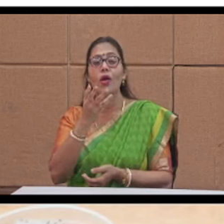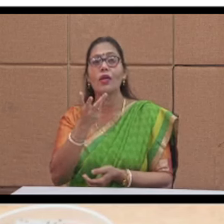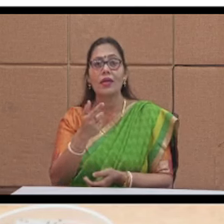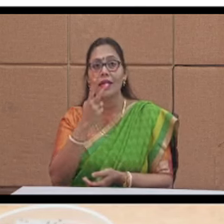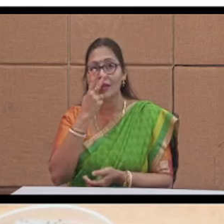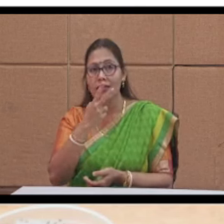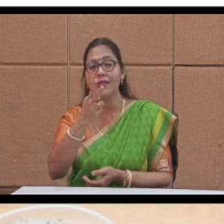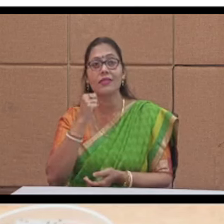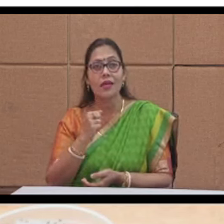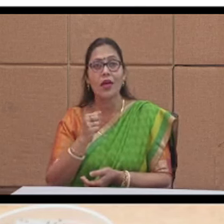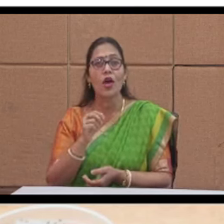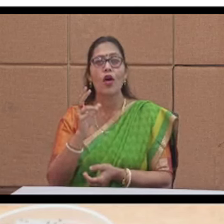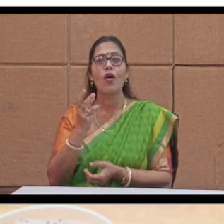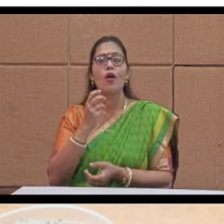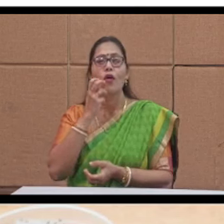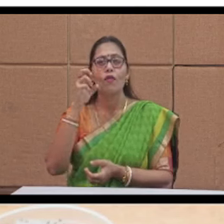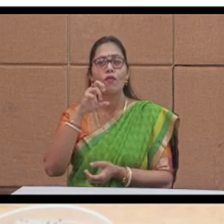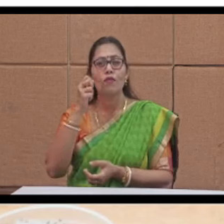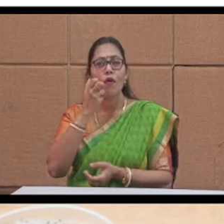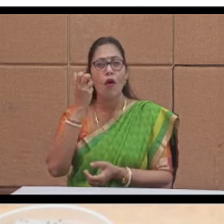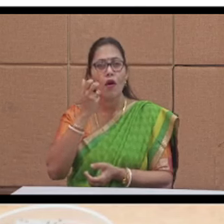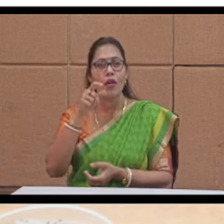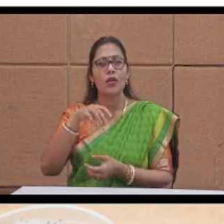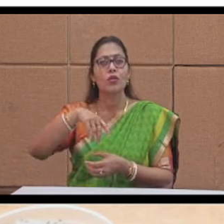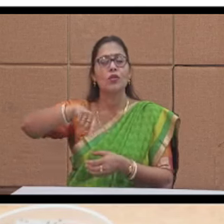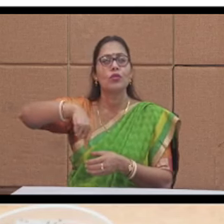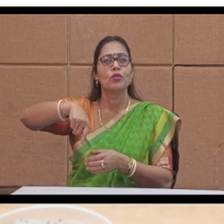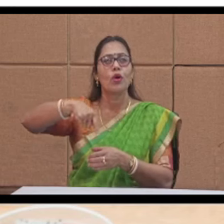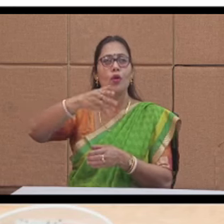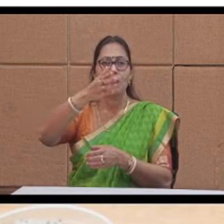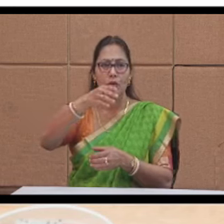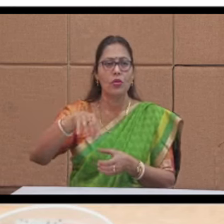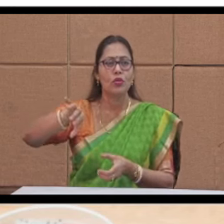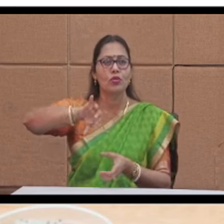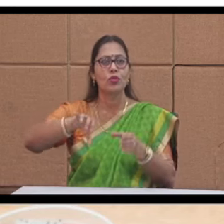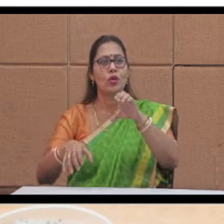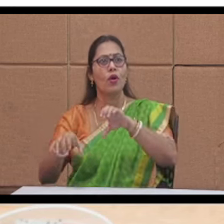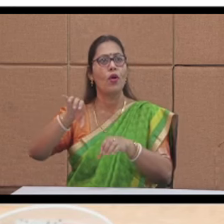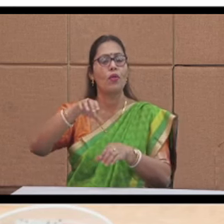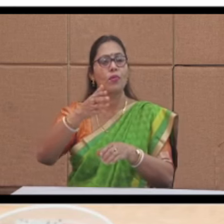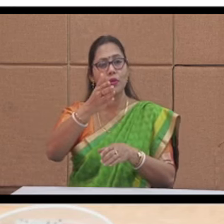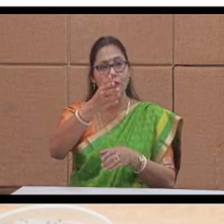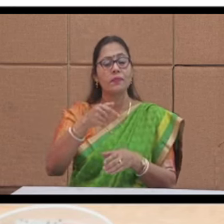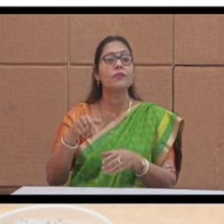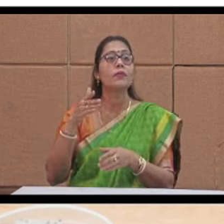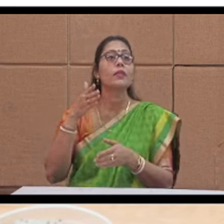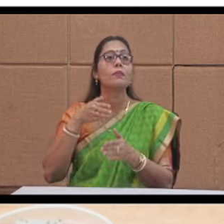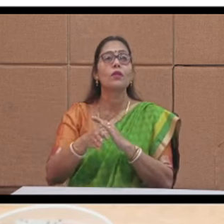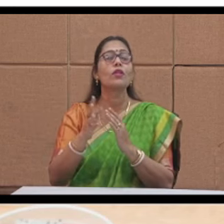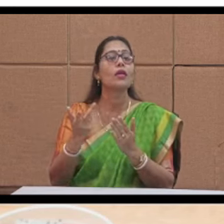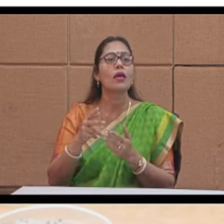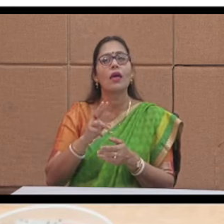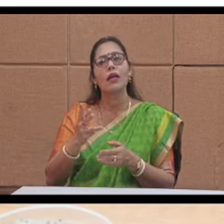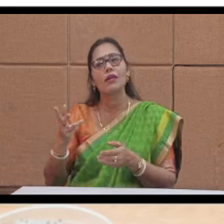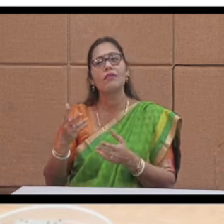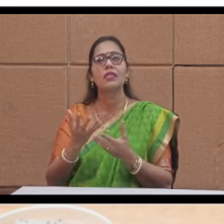ওই দেখো ফলের একটা জুস বানানো হয়েছে সেই জুসের মধ্যে কিন্তু মেশানো হয়েছে